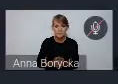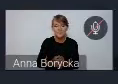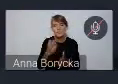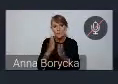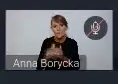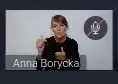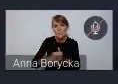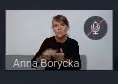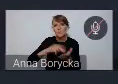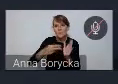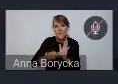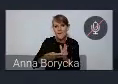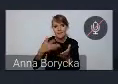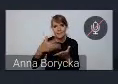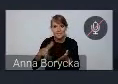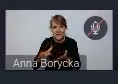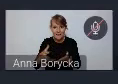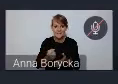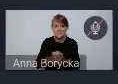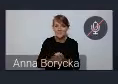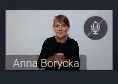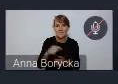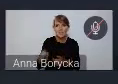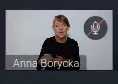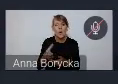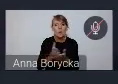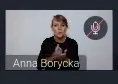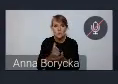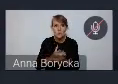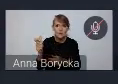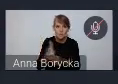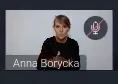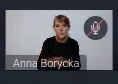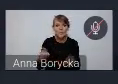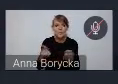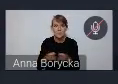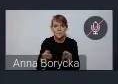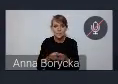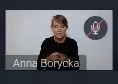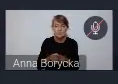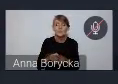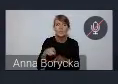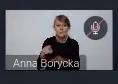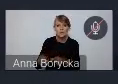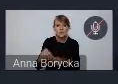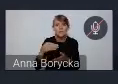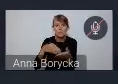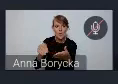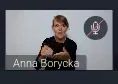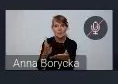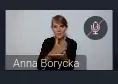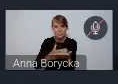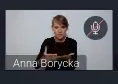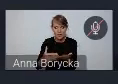zaplanować po prostu wydatki związane z obsługą tego zadłużenia oraz spłatę tej części